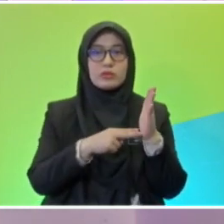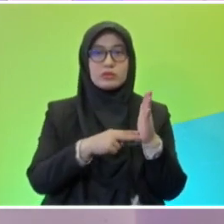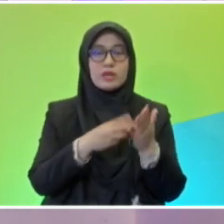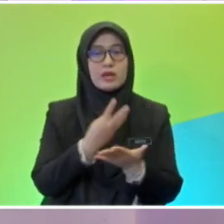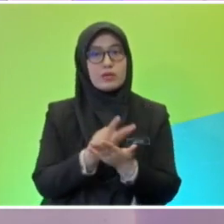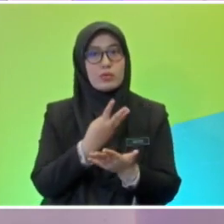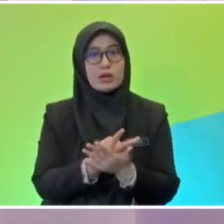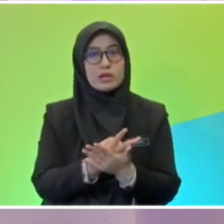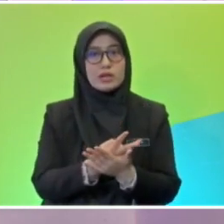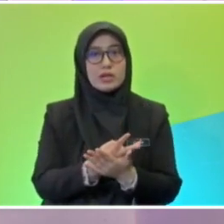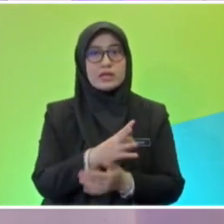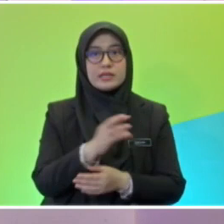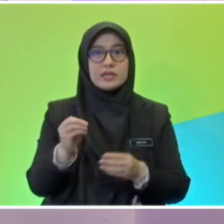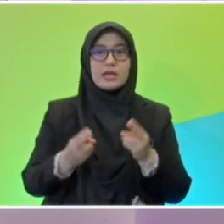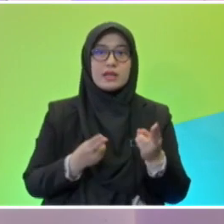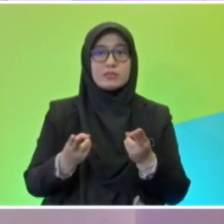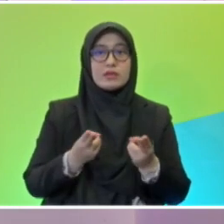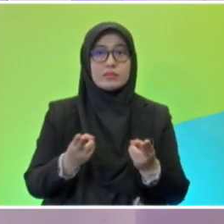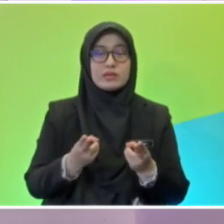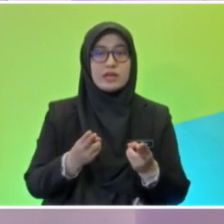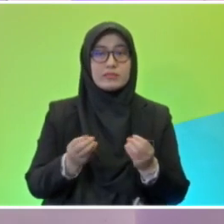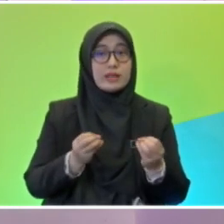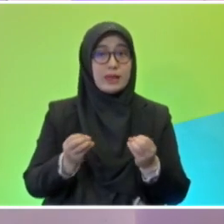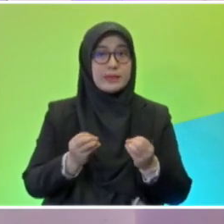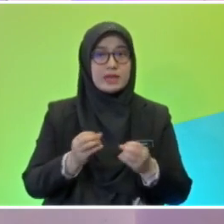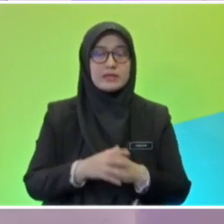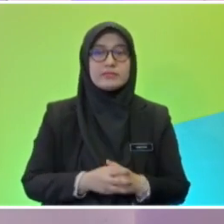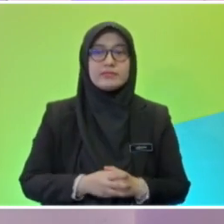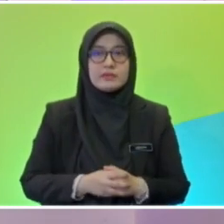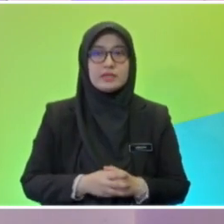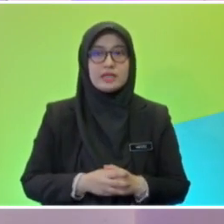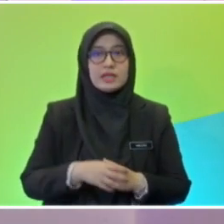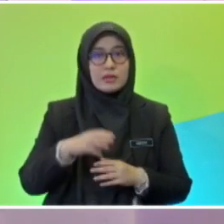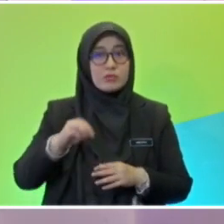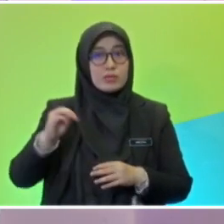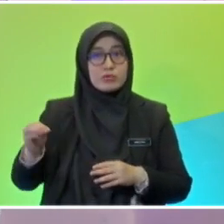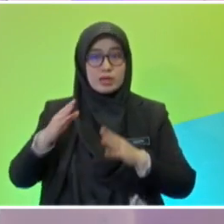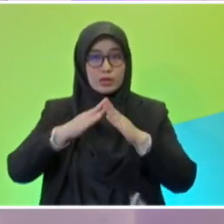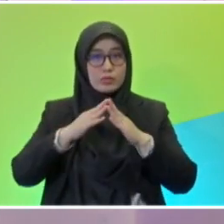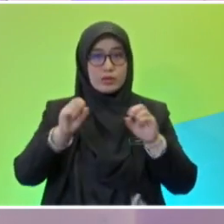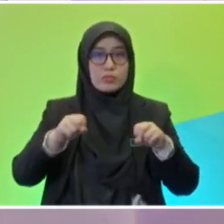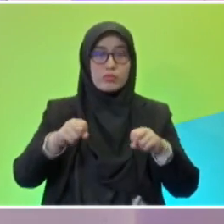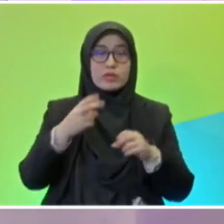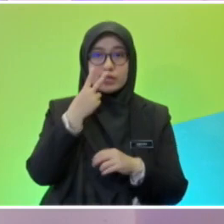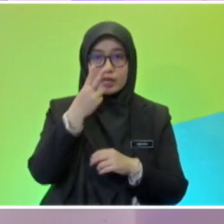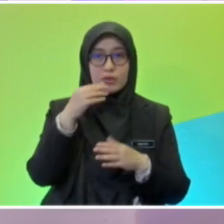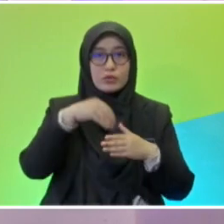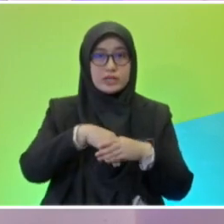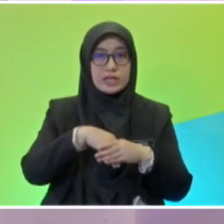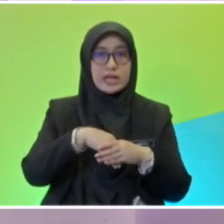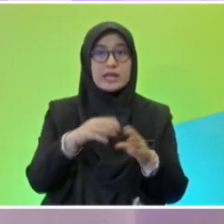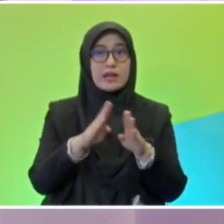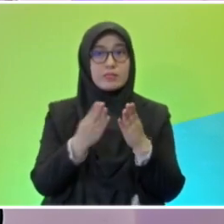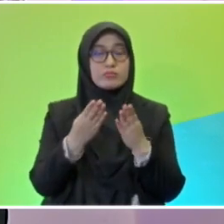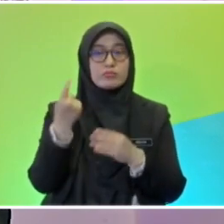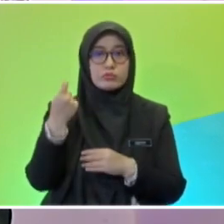murid-murid yang dekat rumah boleh tengok silat dalam kutek itu mungkin sebelum kita coba buka-buka dalam Tuh semua penentangan yang tadi